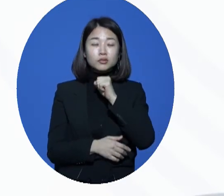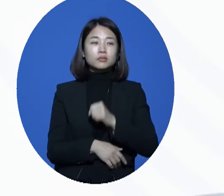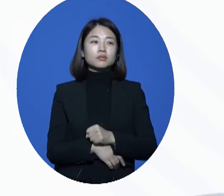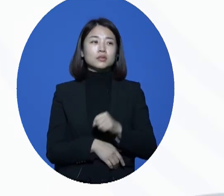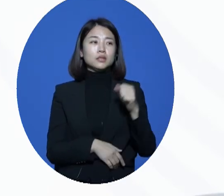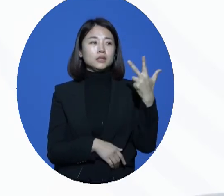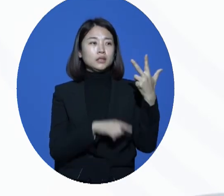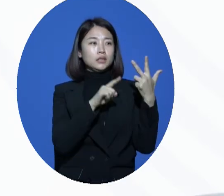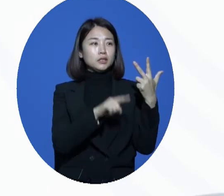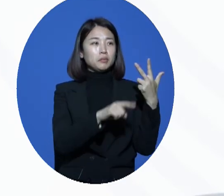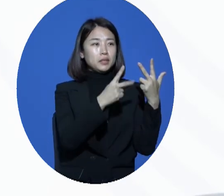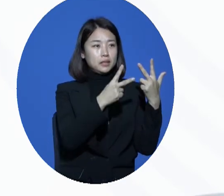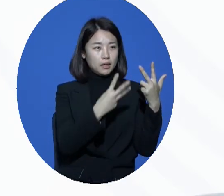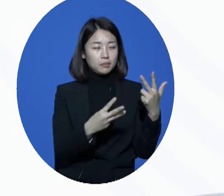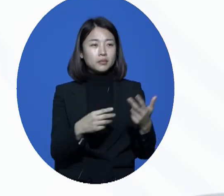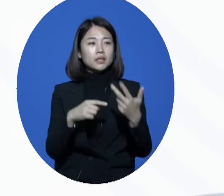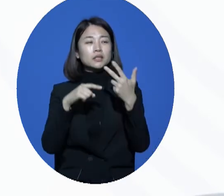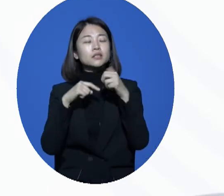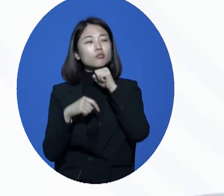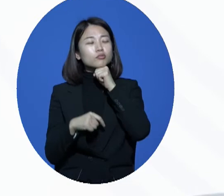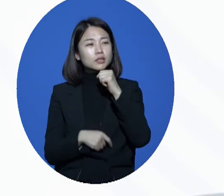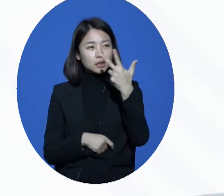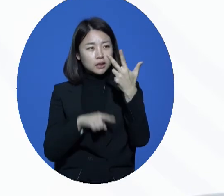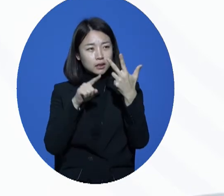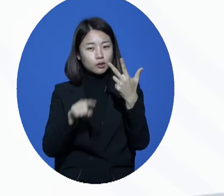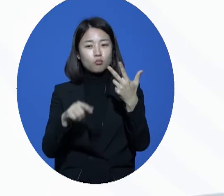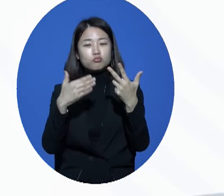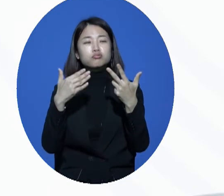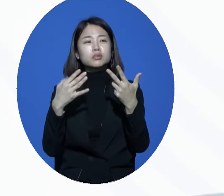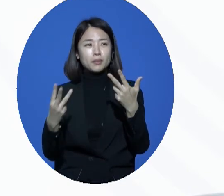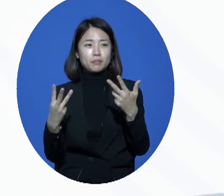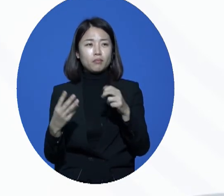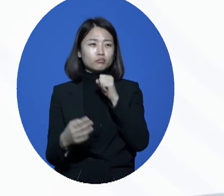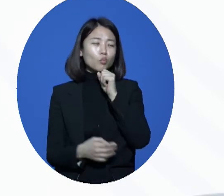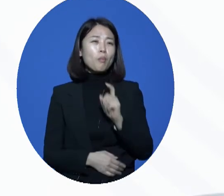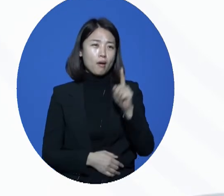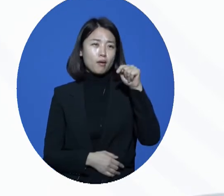7.23점, 7.93점으로 매우 높게 나타났습니다.